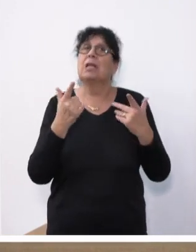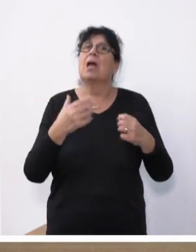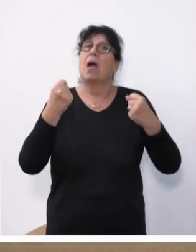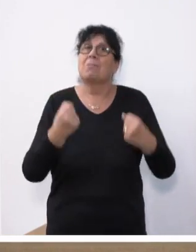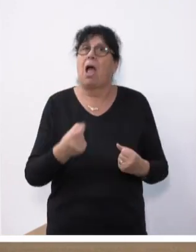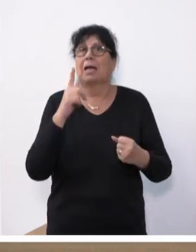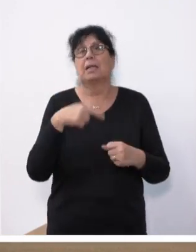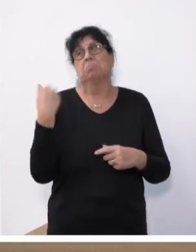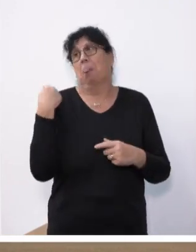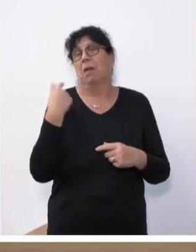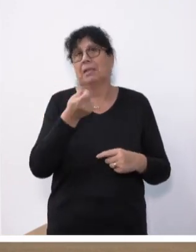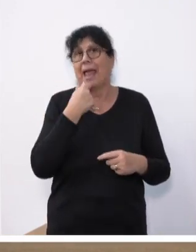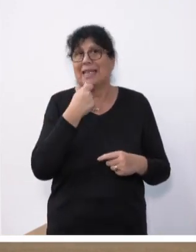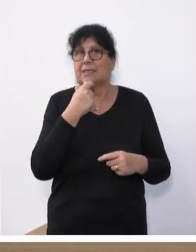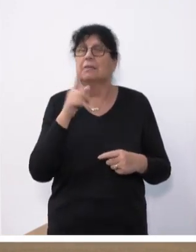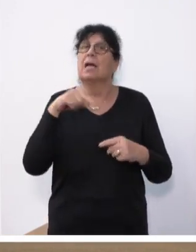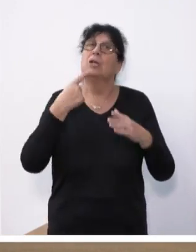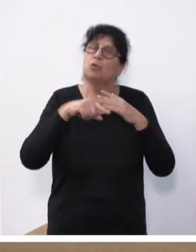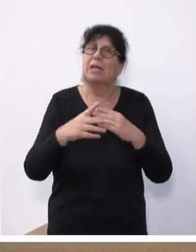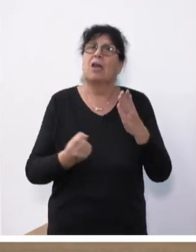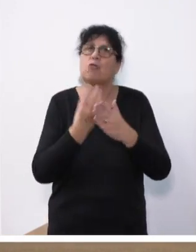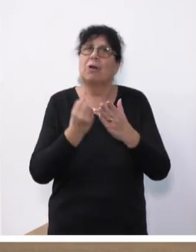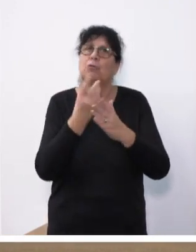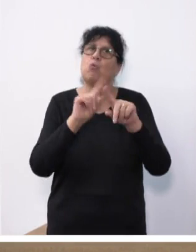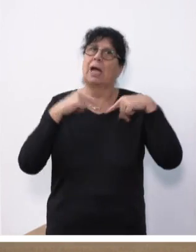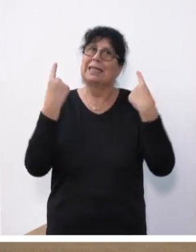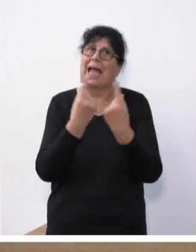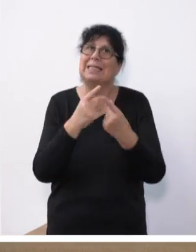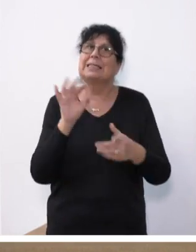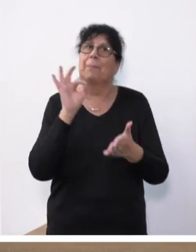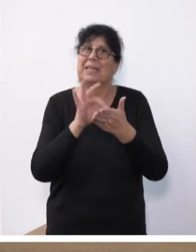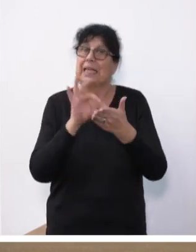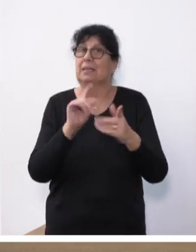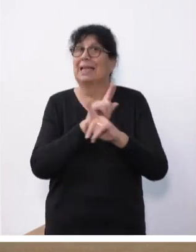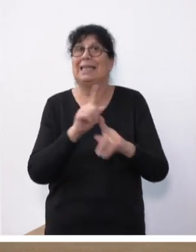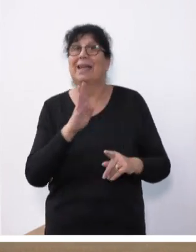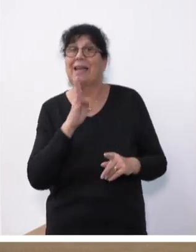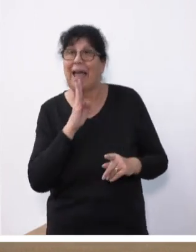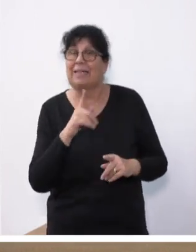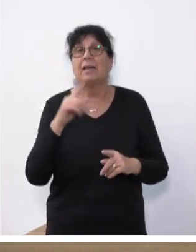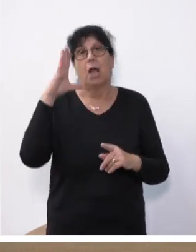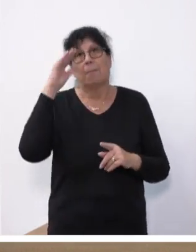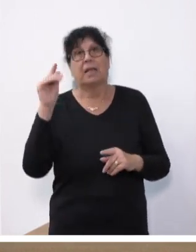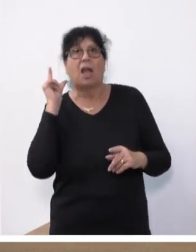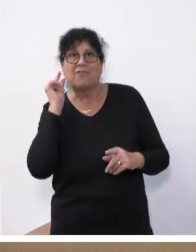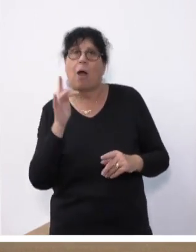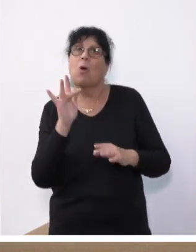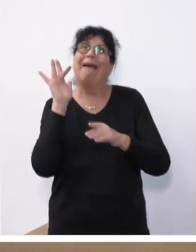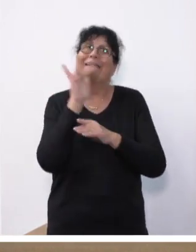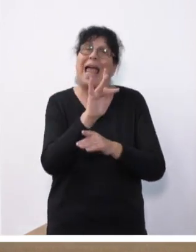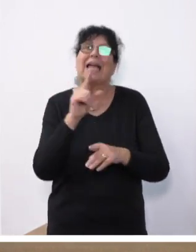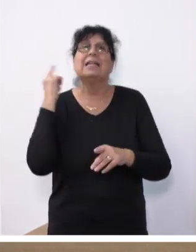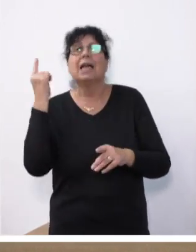Essen, wo durch den Kulturkreis bedingt es nicht einmal dazu reicht, dass Mann und Frau gemeinsam gegen Juden in Israel